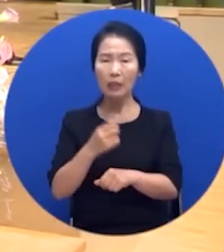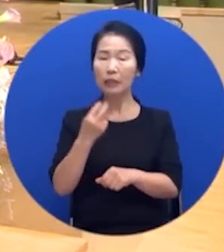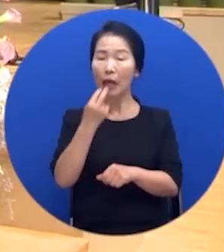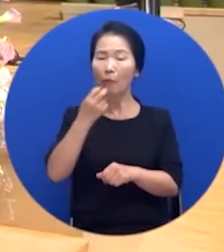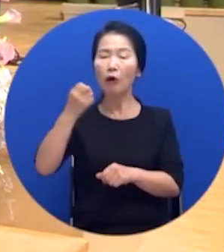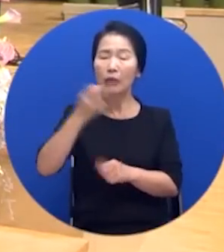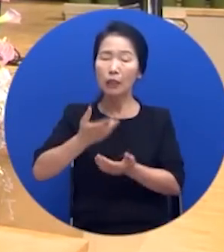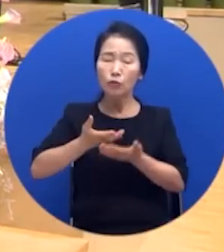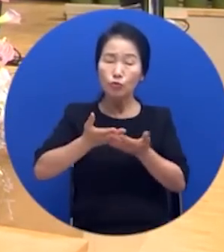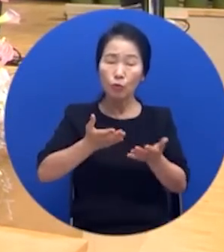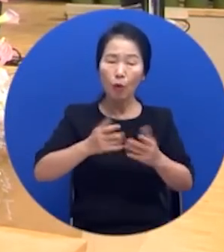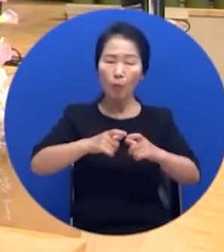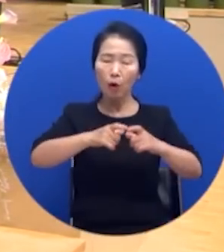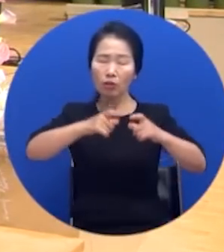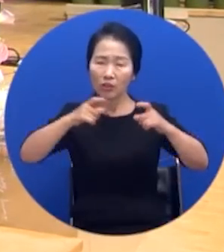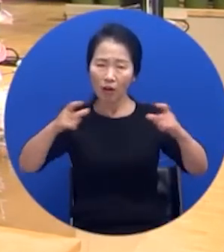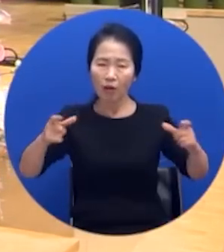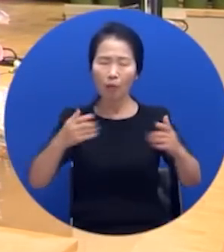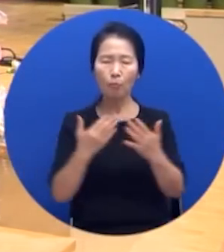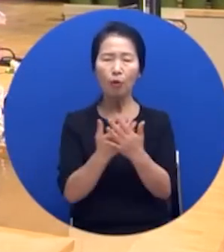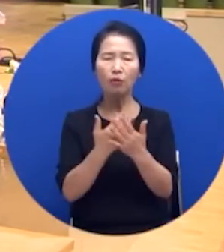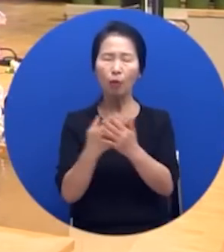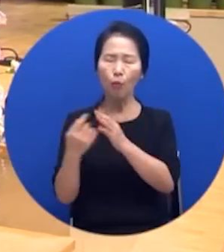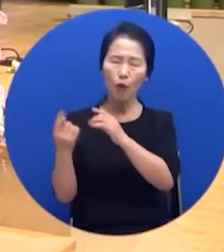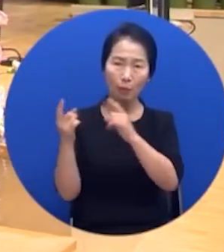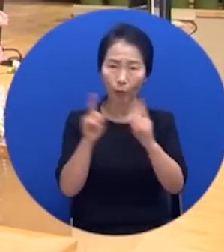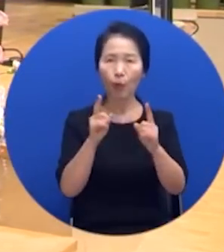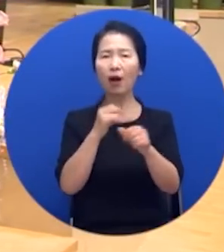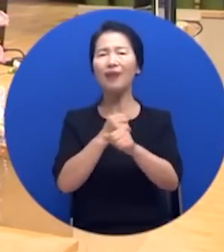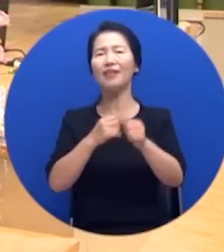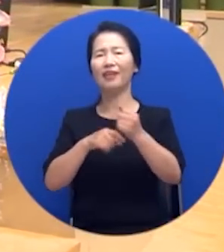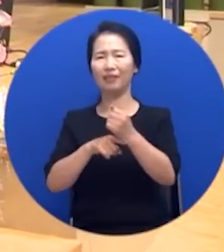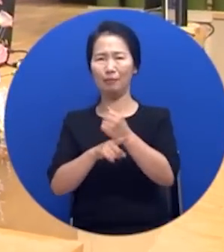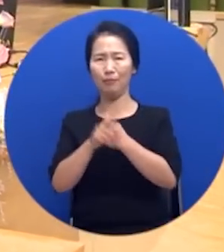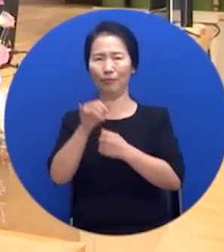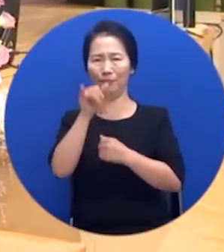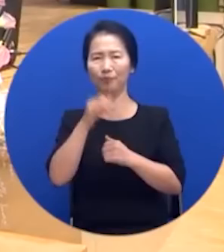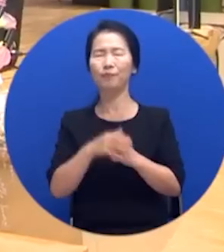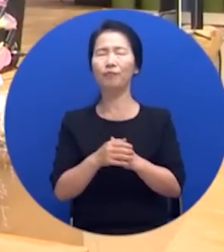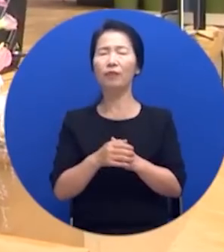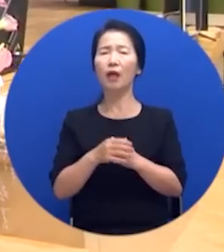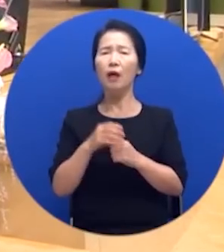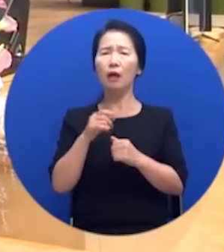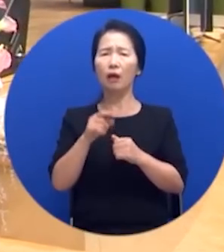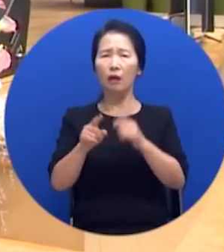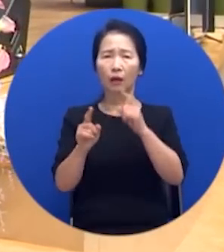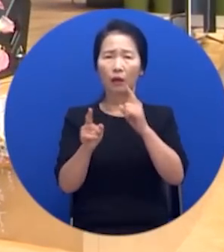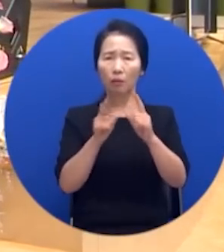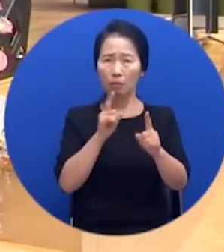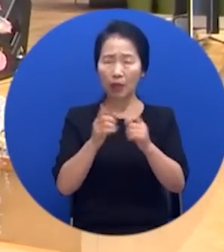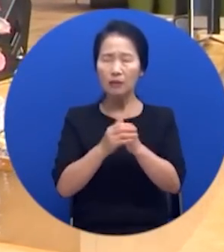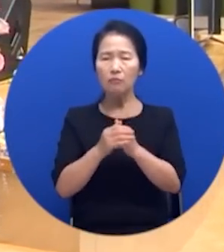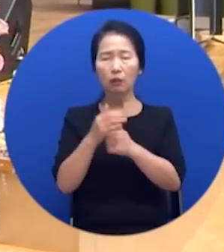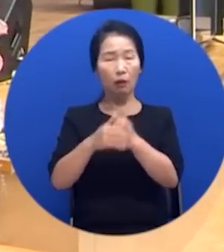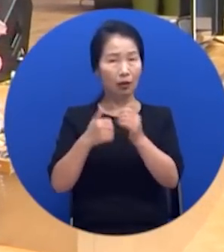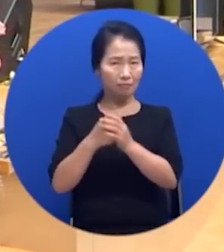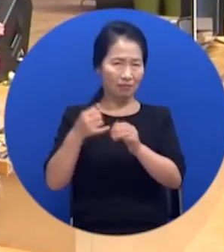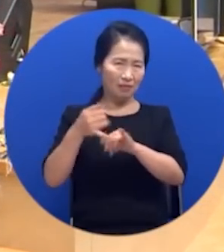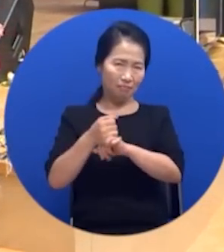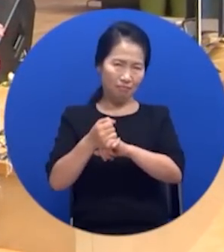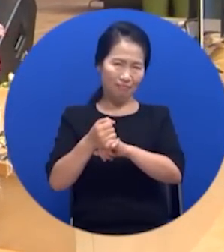다시 번영케 해 회복시킨다라고 하는 말씀입니다. 이 말씀은 하나님이 우리에게 주신 약속의